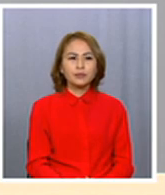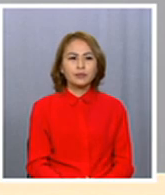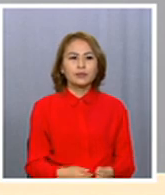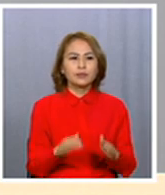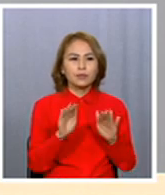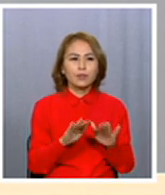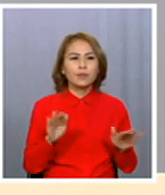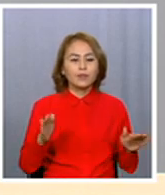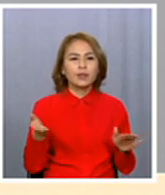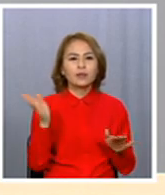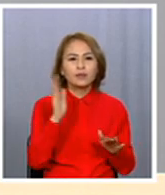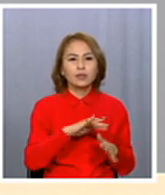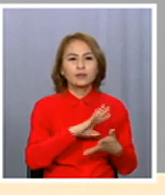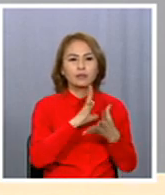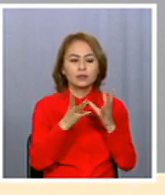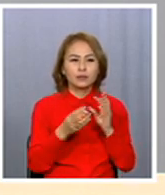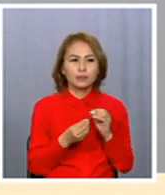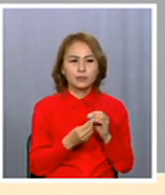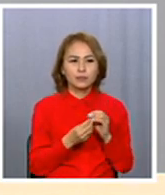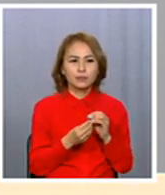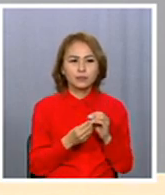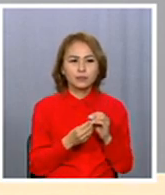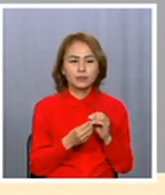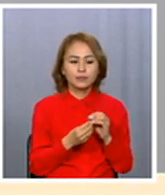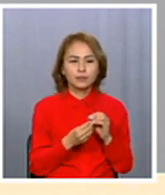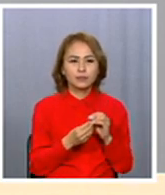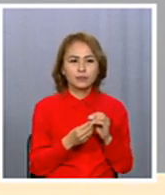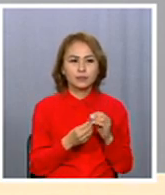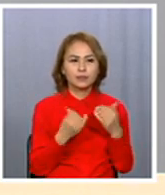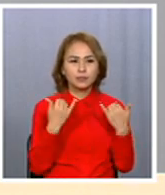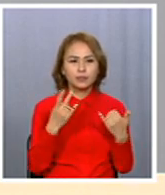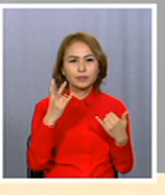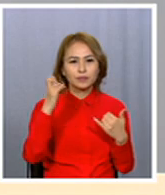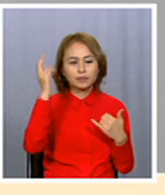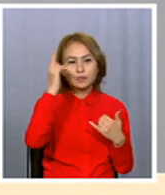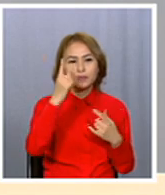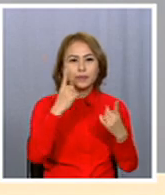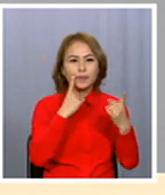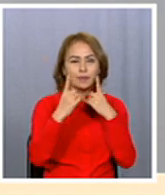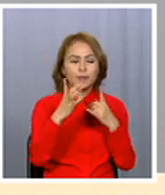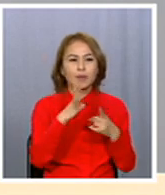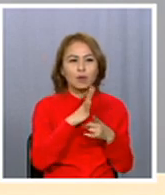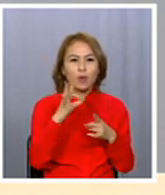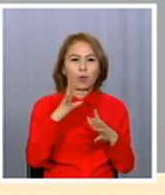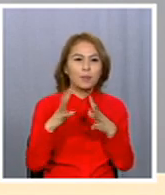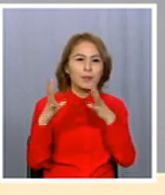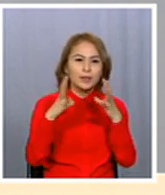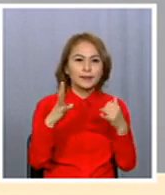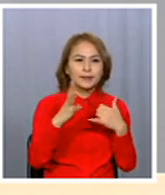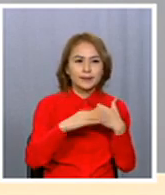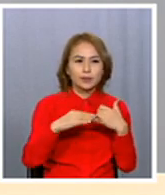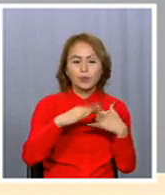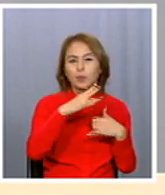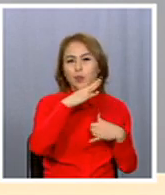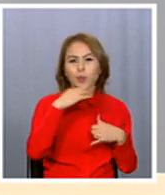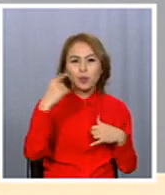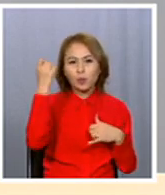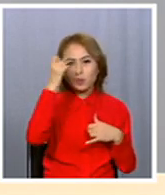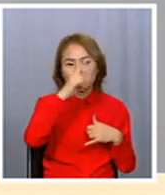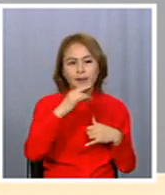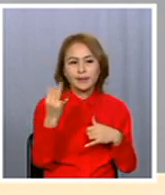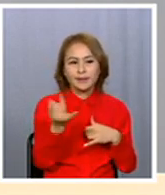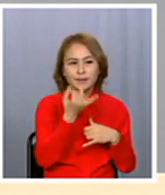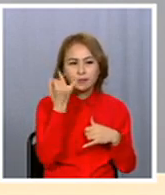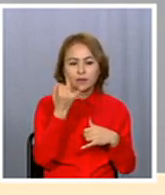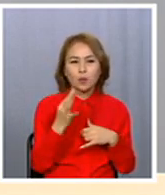Ребята, давайте подведем итоги урока. Сегодня мы беседовали о планете Земля. Вы много узнали интересного